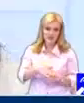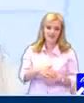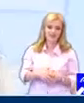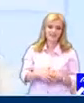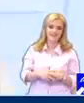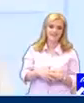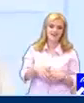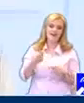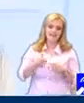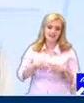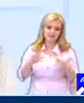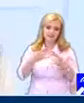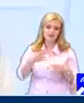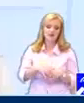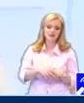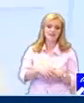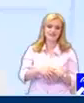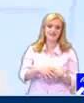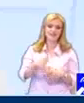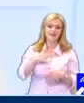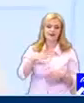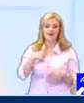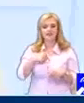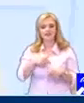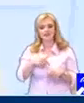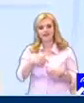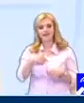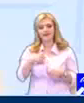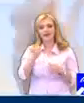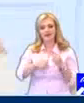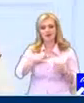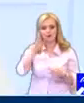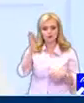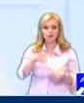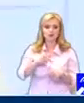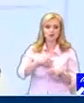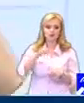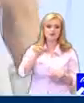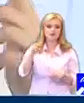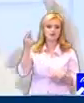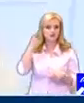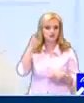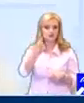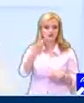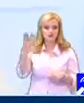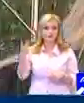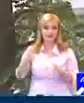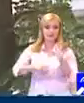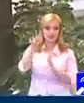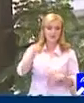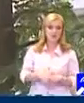jurnalist. Matinalii este mai mult decât o emoție, este o stare pe care o trăiești în fiecare dimineață atunci când cineva îți șoptește în cască 1, 2, 3,